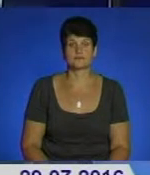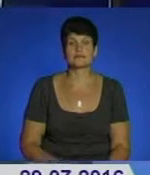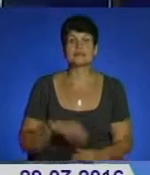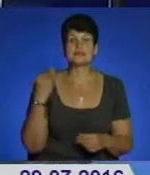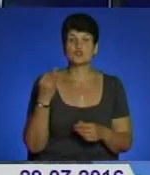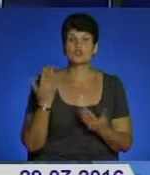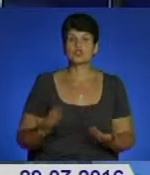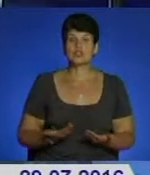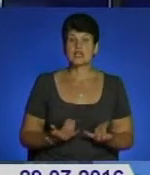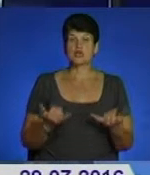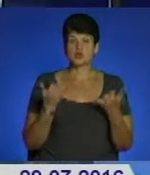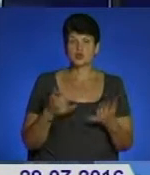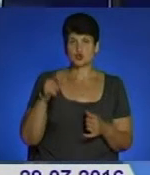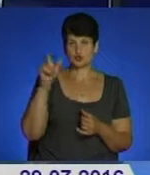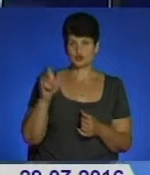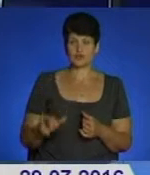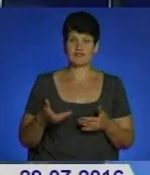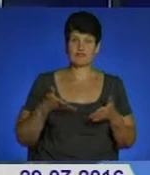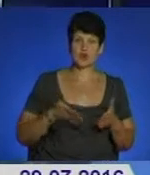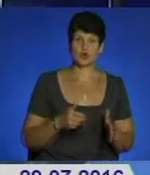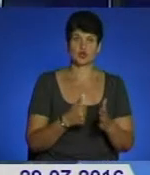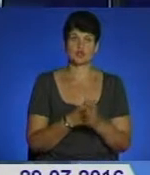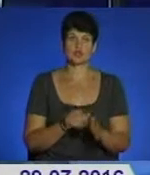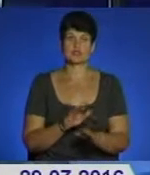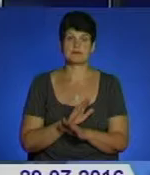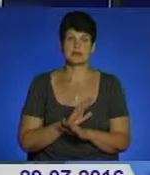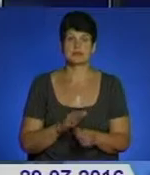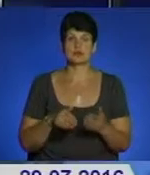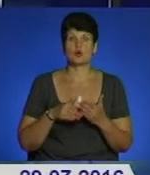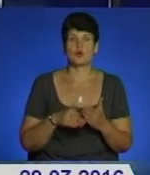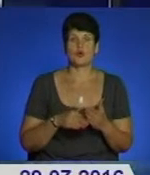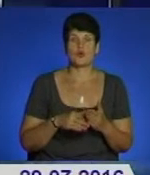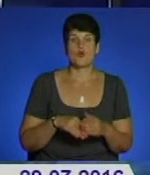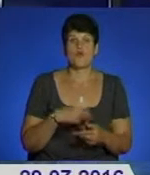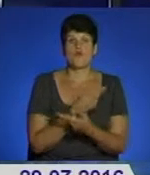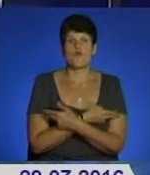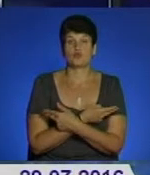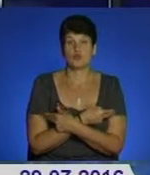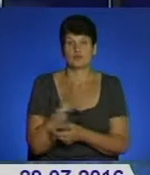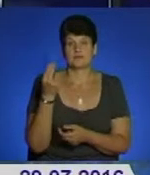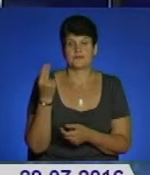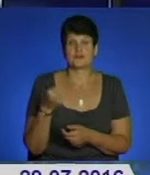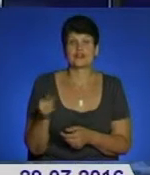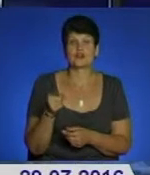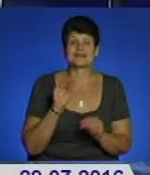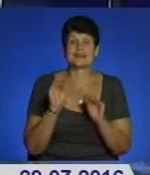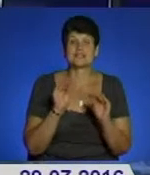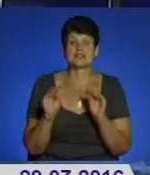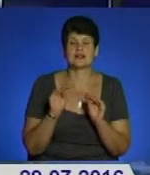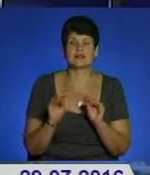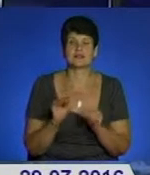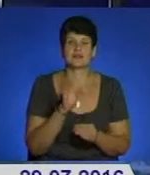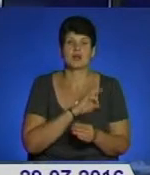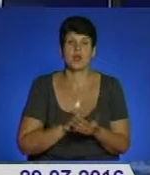Історія життя сучасного чоловіка від народження і до смерті за допомогою футболок із малюнками. Тернопільський режисер, колекціонер,